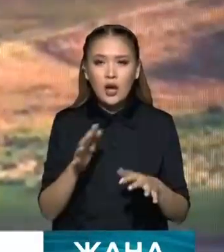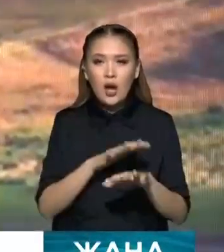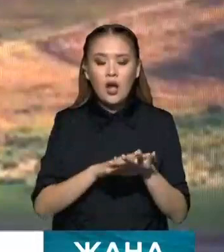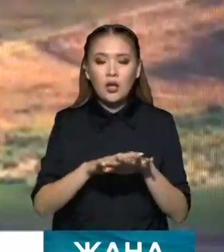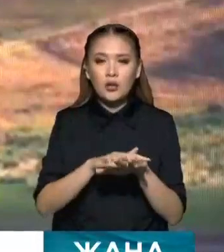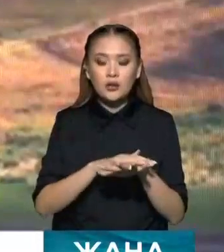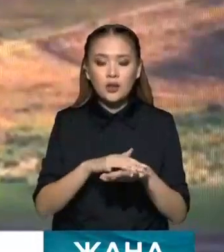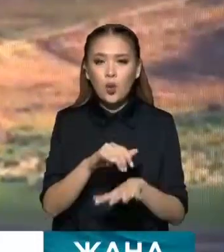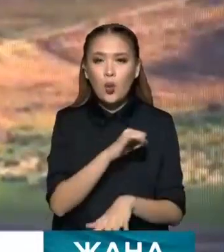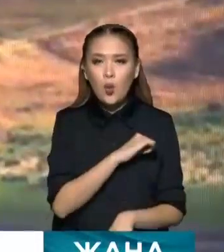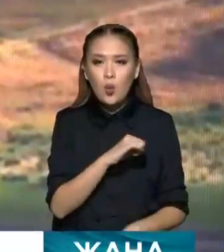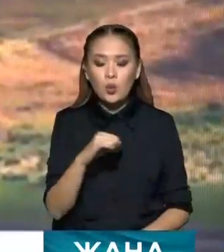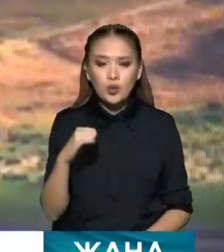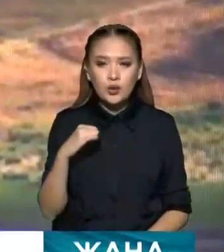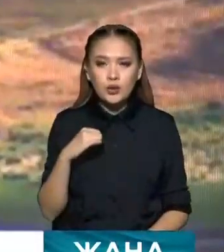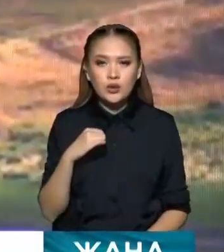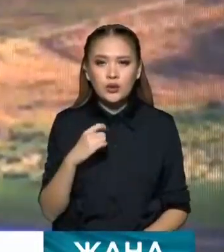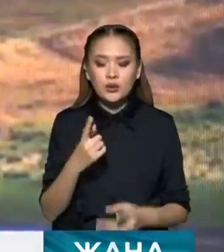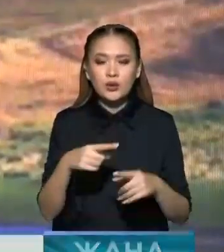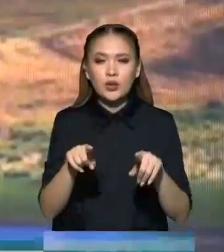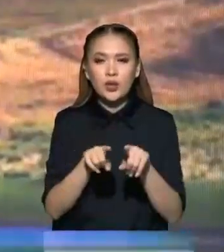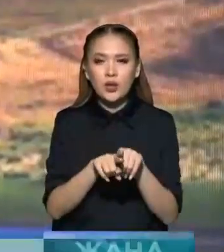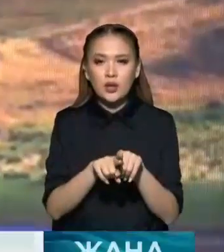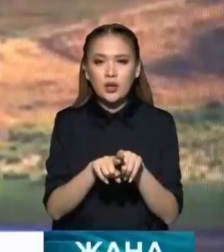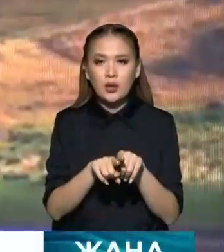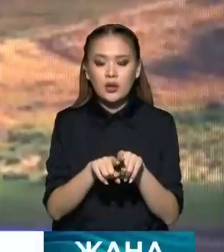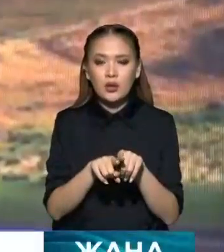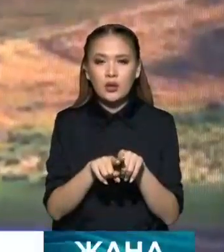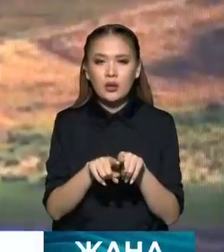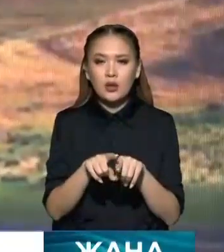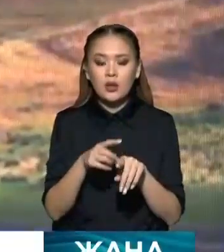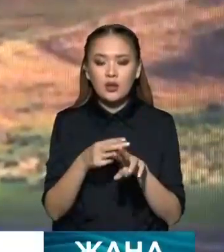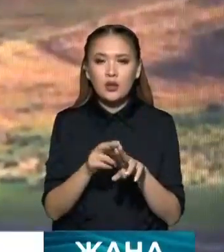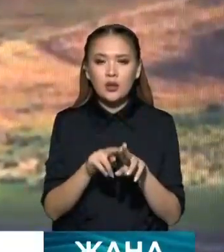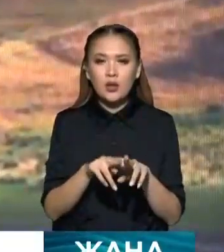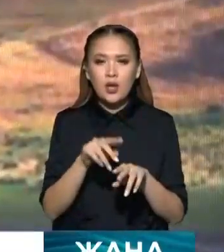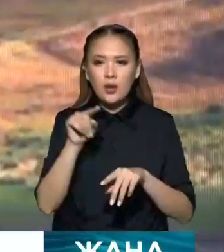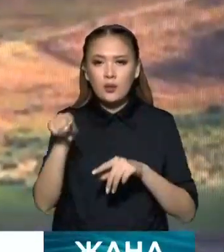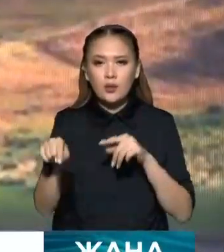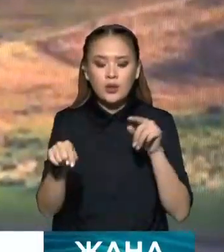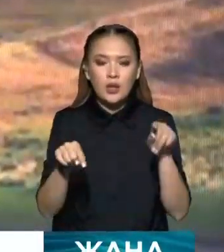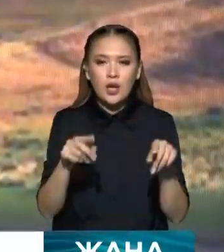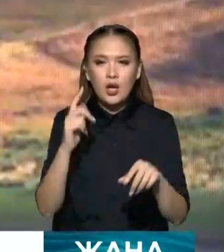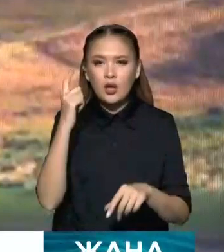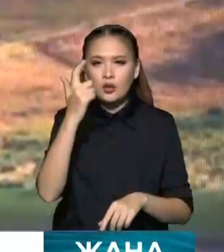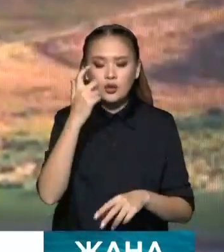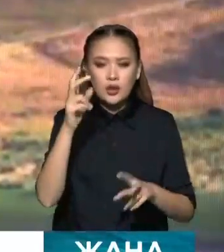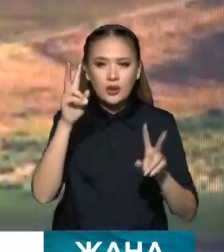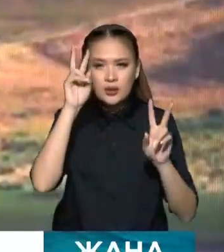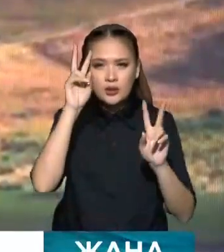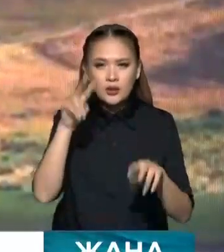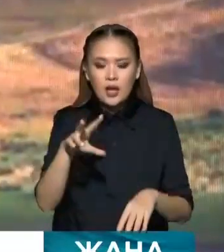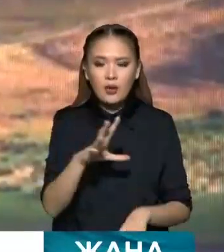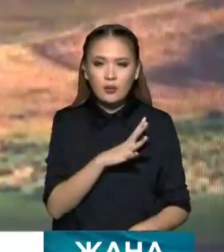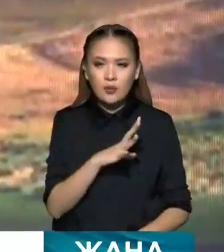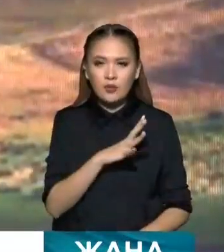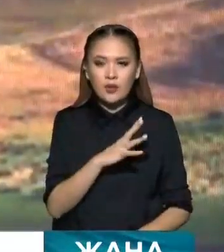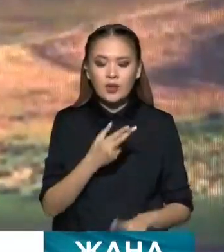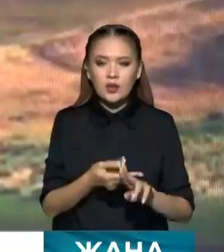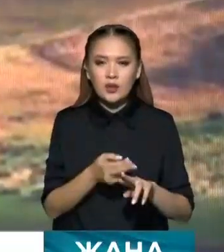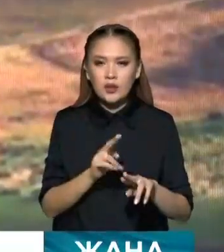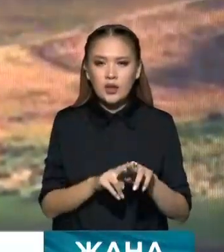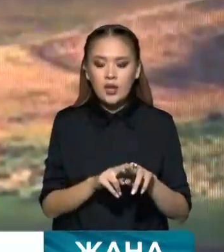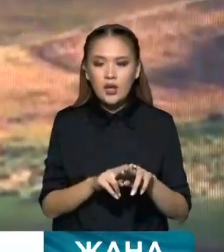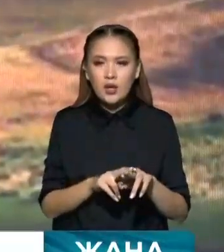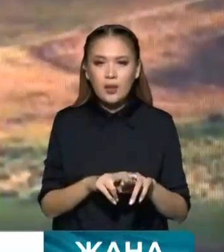халқының өзі де мысалы үшін мына жері бос, мына жері бос, қаншама бұл жердің жаңағы иесінің кім екенін де білмейміз деген әңгімелер болады. Содан кейін біз